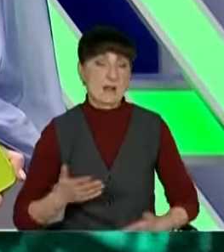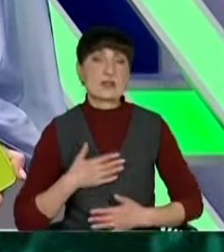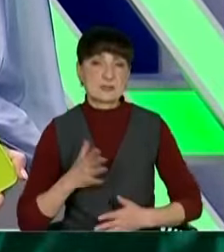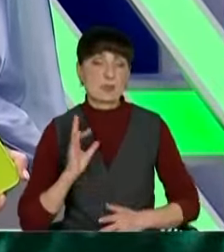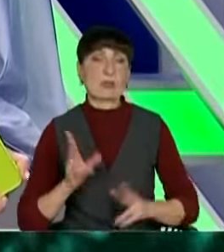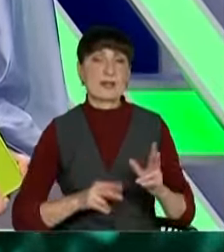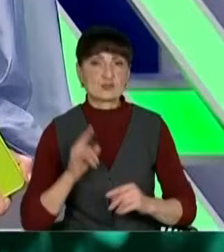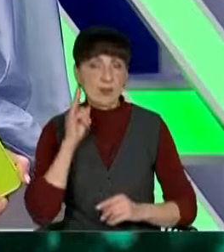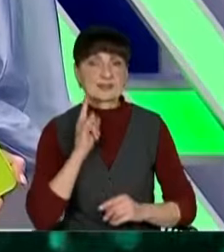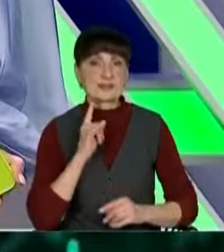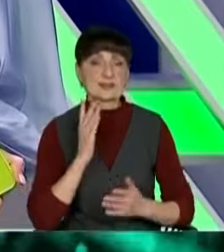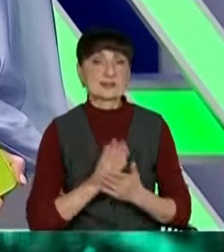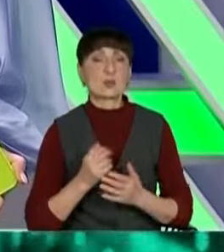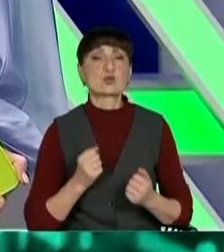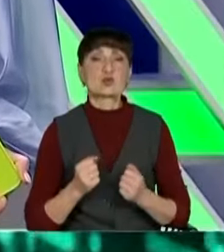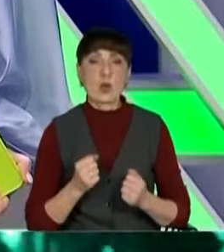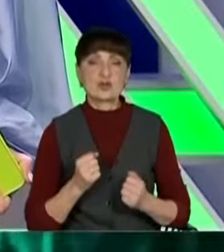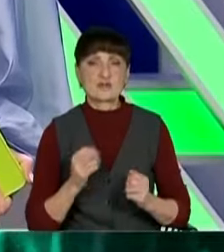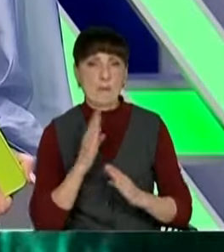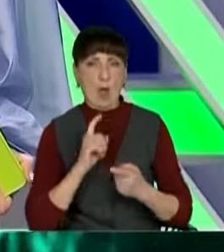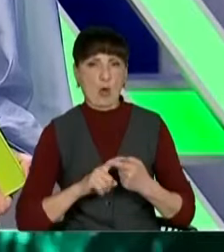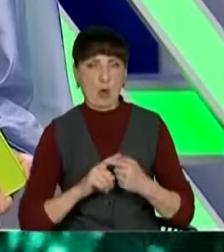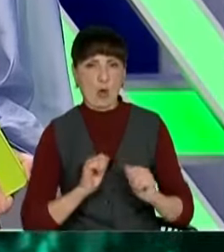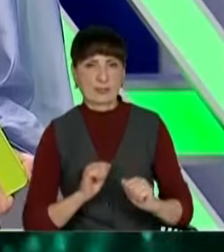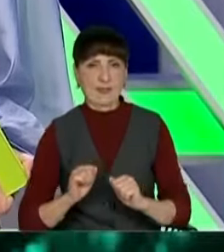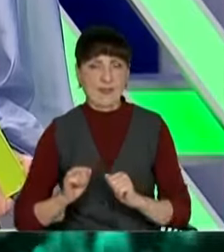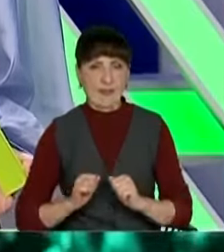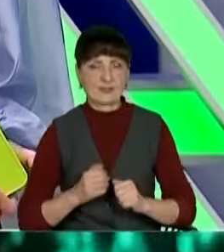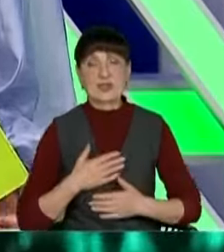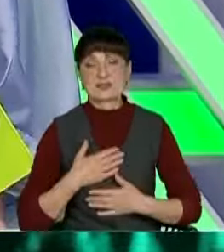надеяться, что Казахстан станет устойчивее к климатическим колебаниям. Спасибо за обзор.